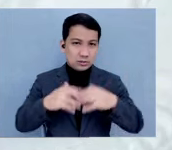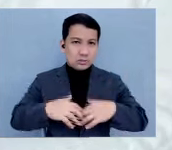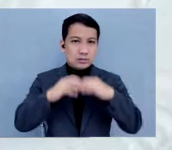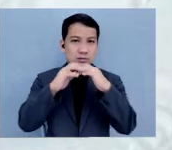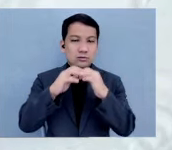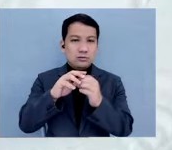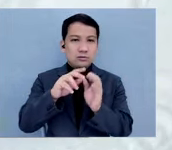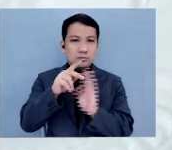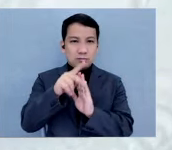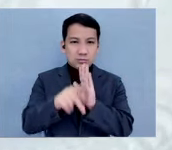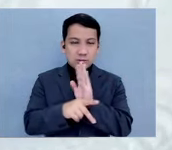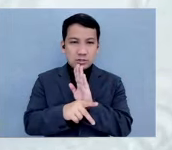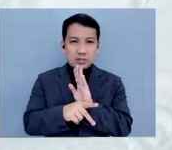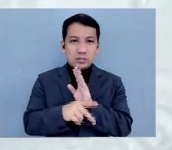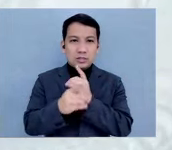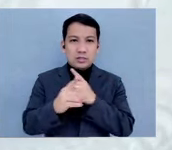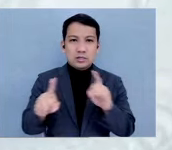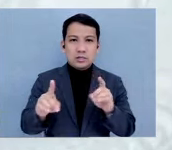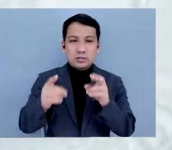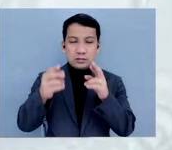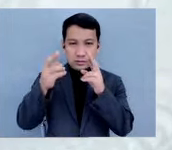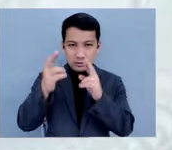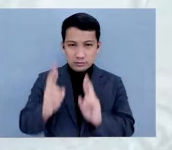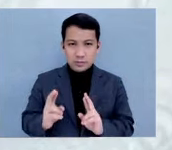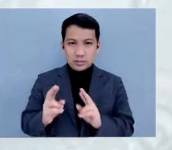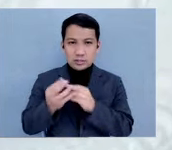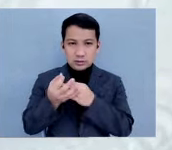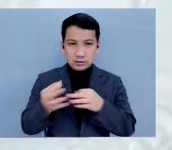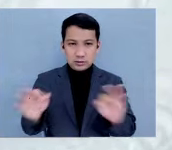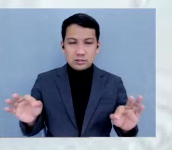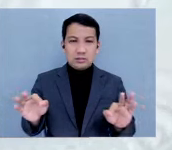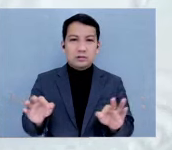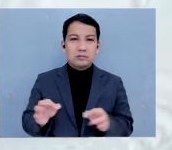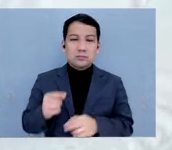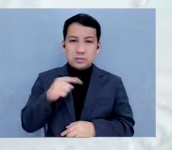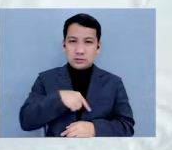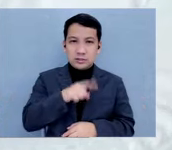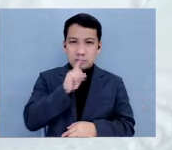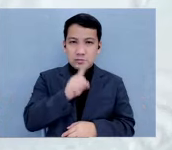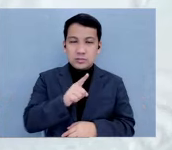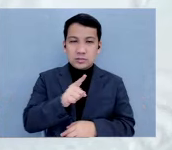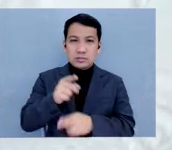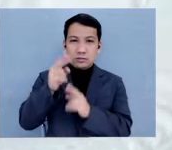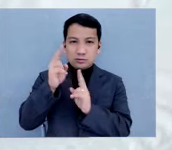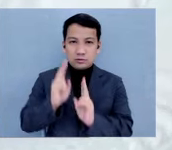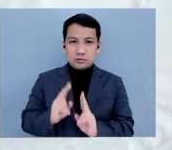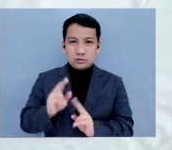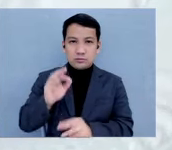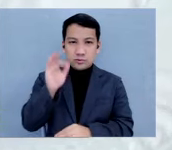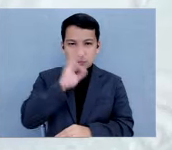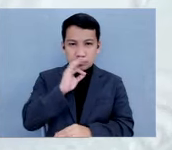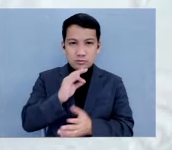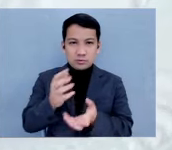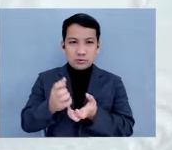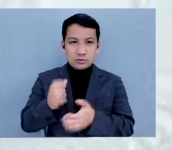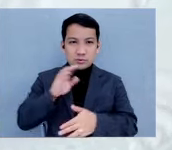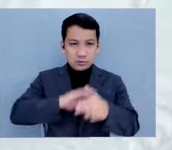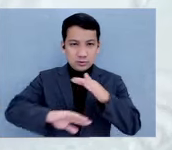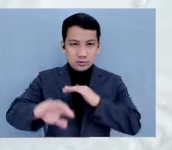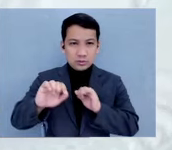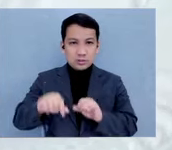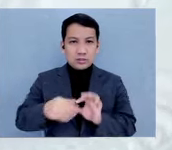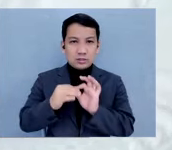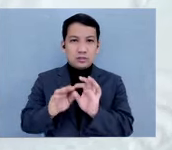prinsipyong diwa, karangalan, kalayaan ng isang marangal na Pilipino na naisilang sa paanan